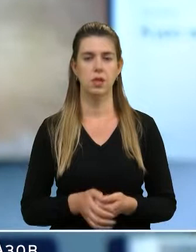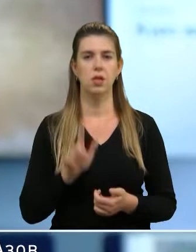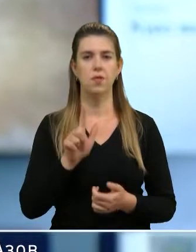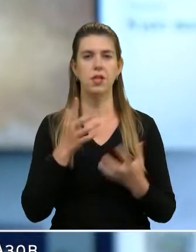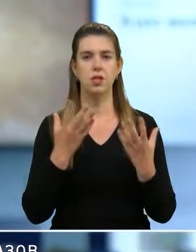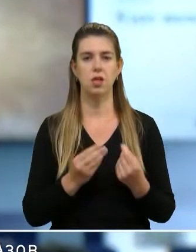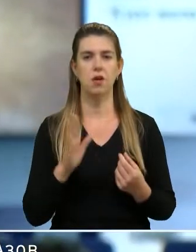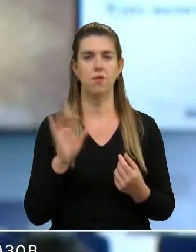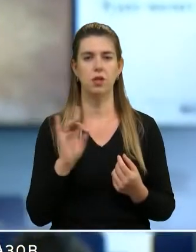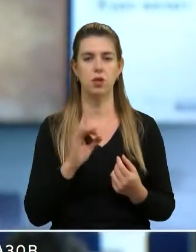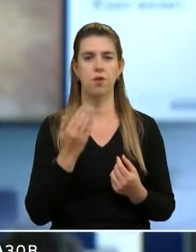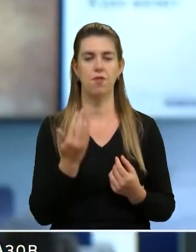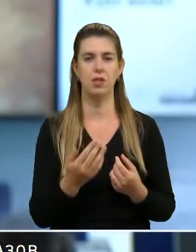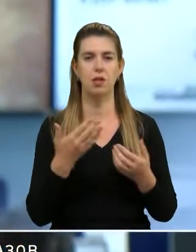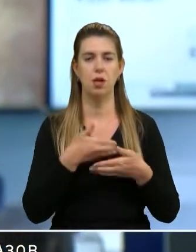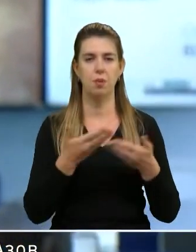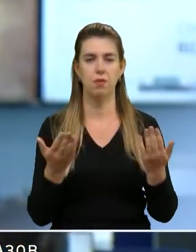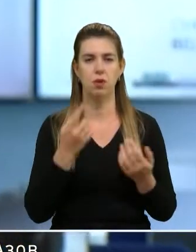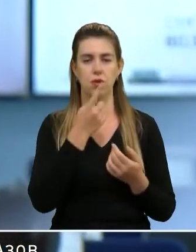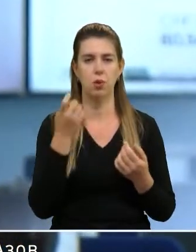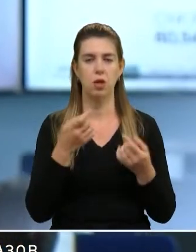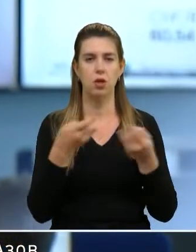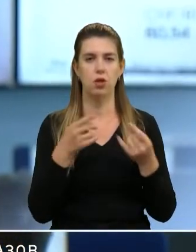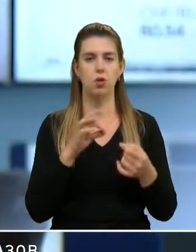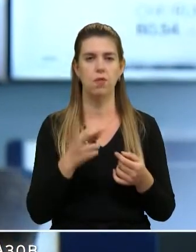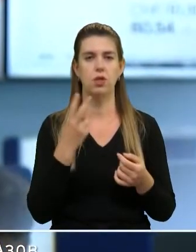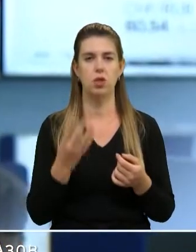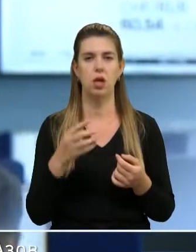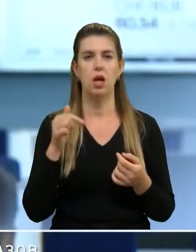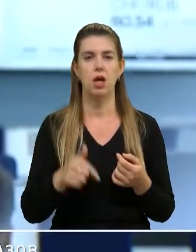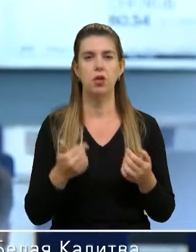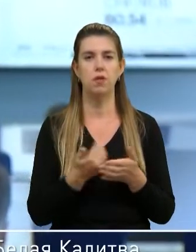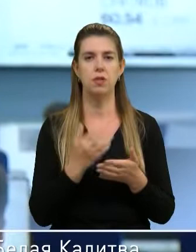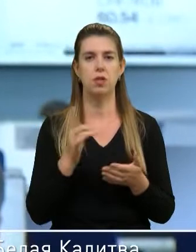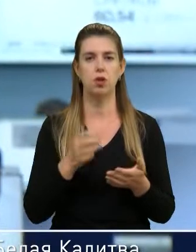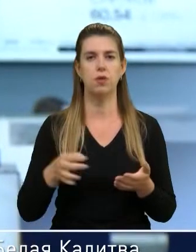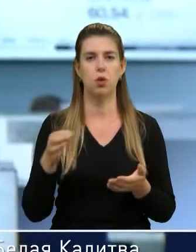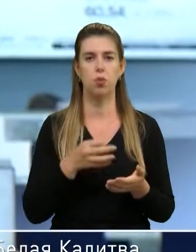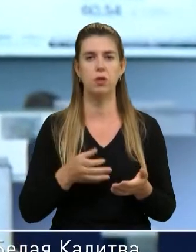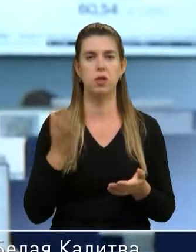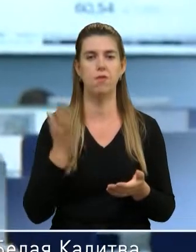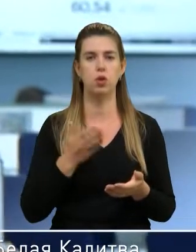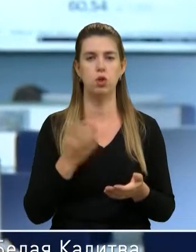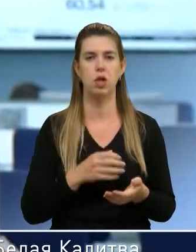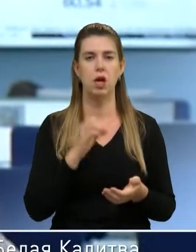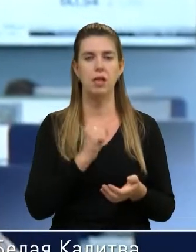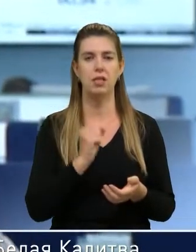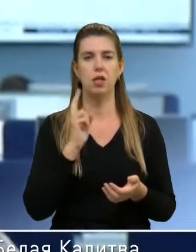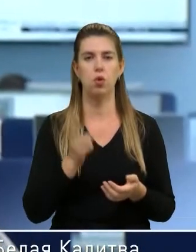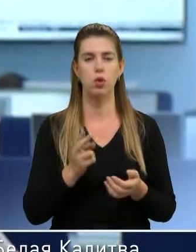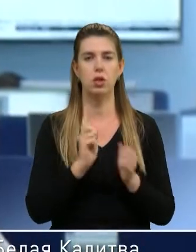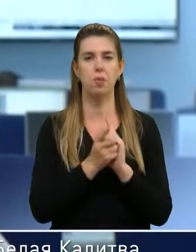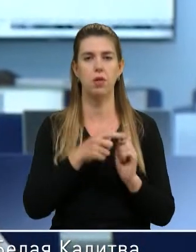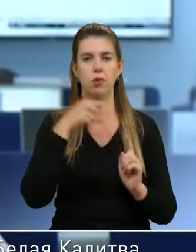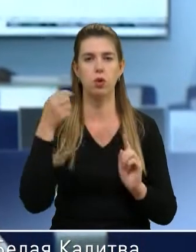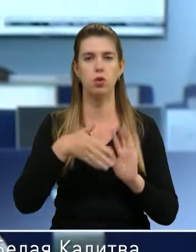Два часа дня в Ростове вас приветствует информационная служба телеканала «Дон-24». Это новости Ростовской области. В студии Александр Кучец, перевод